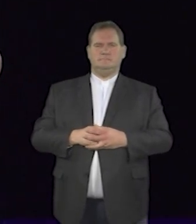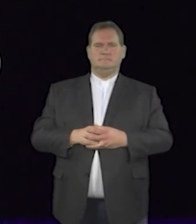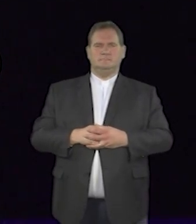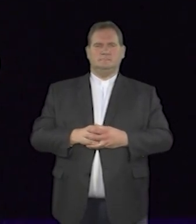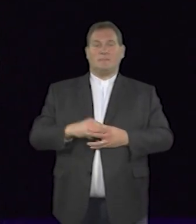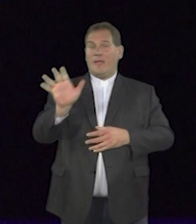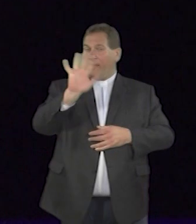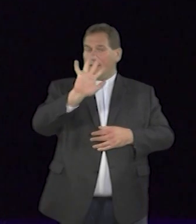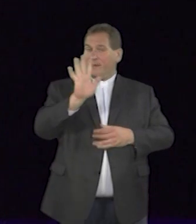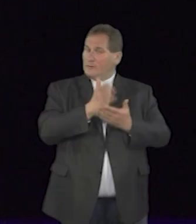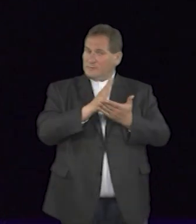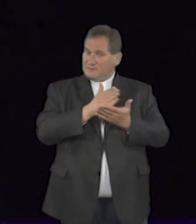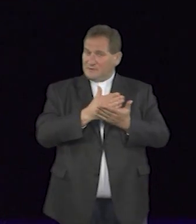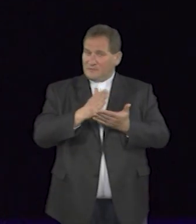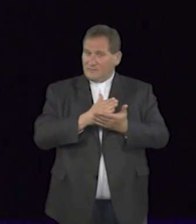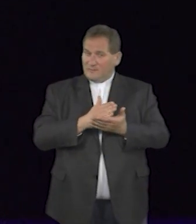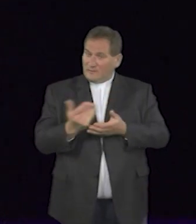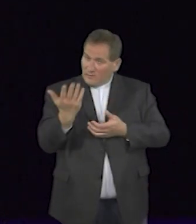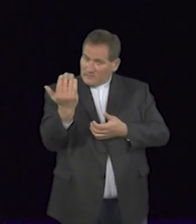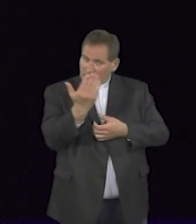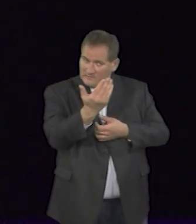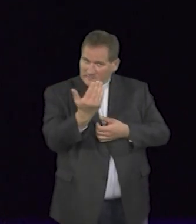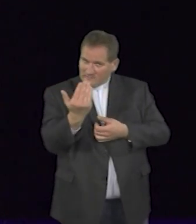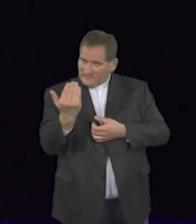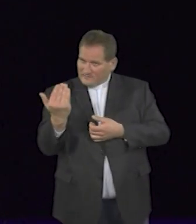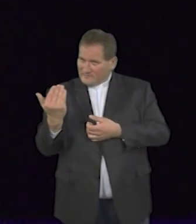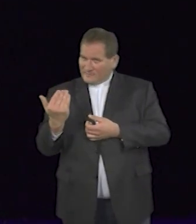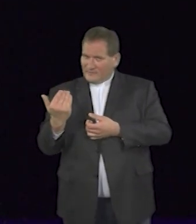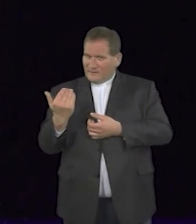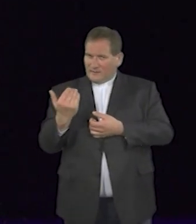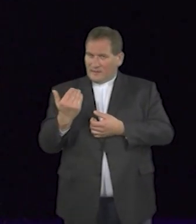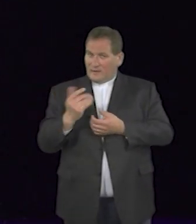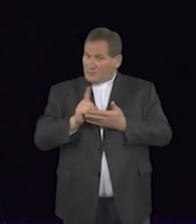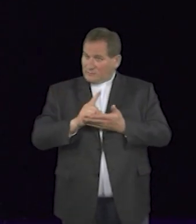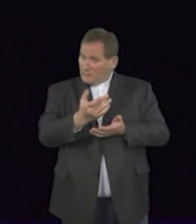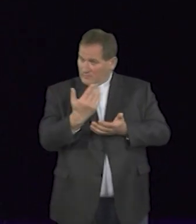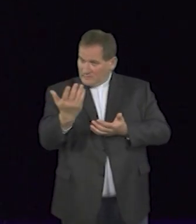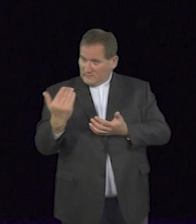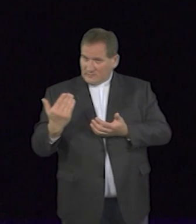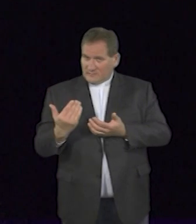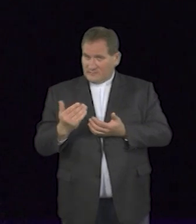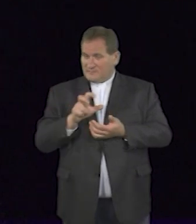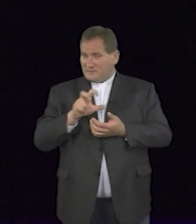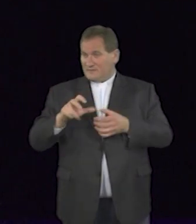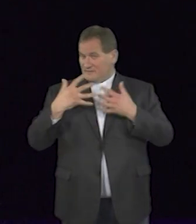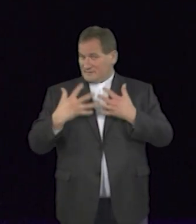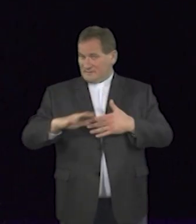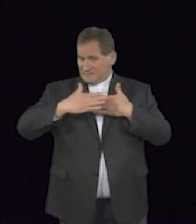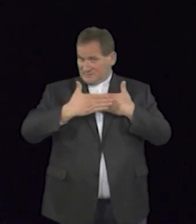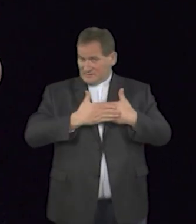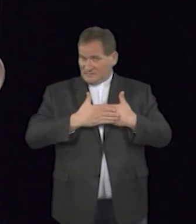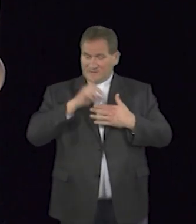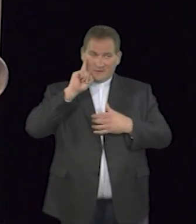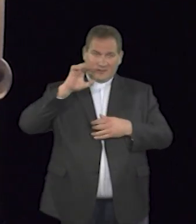Hej, kuchciku, podejdź do mnie, no dalej, a żywo. Chcesz ty żonę, córkę